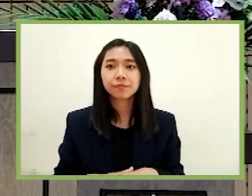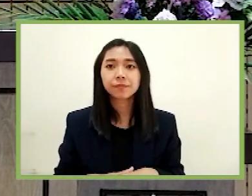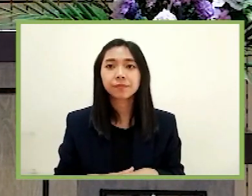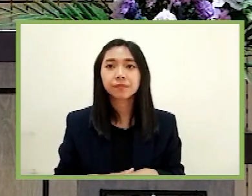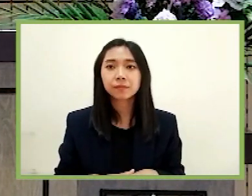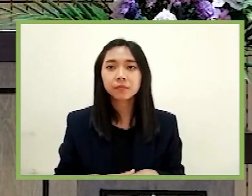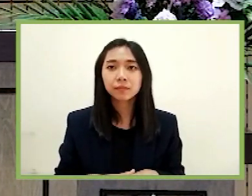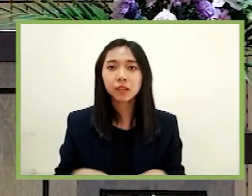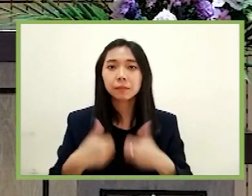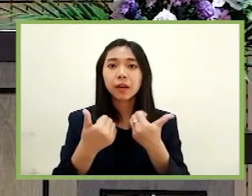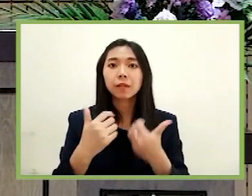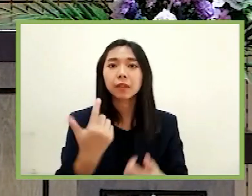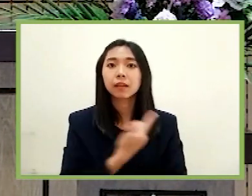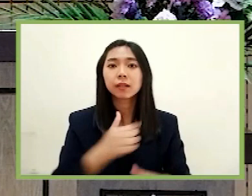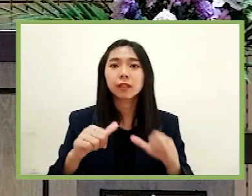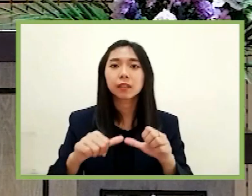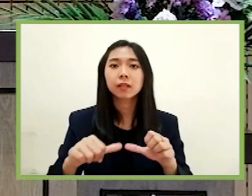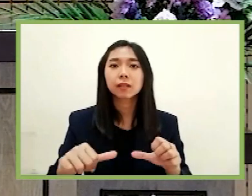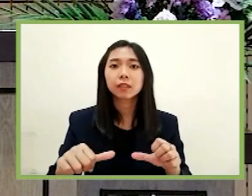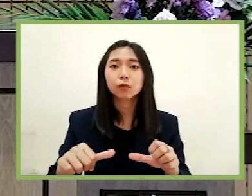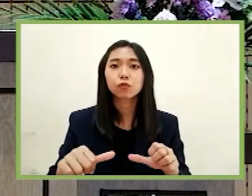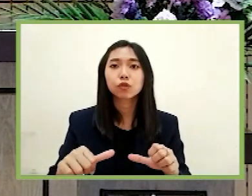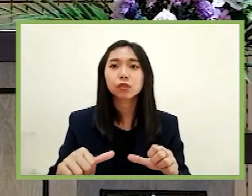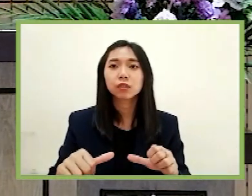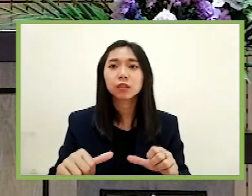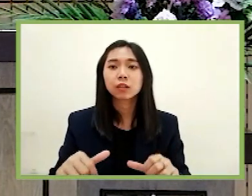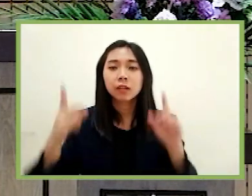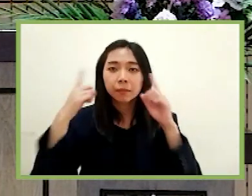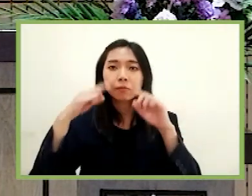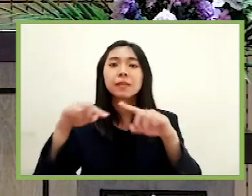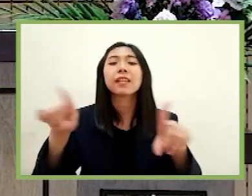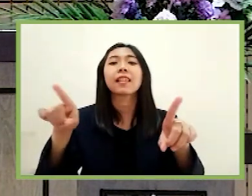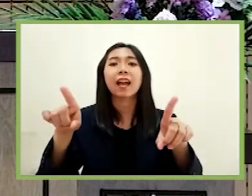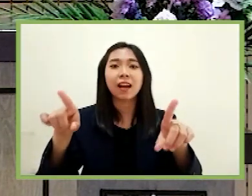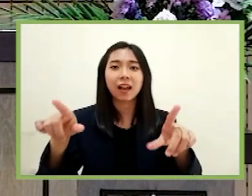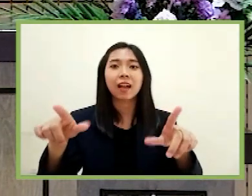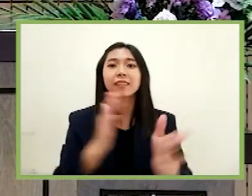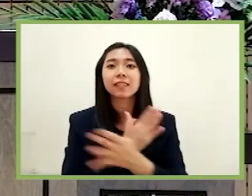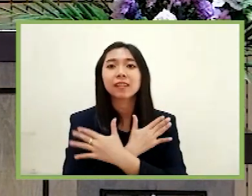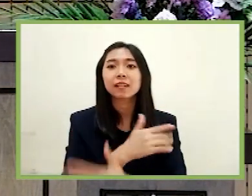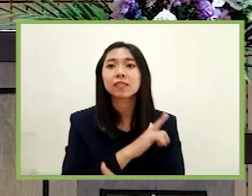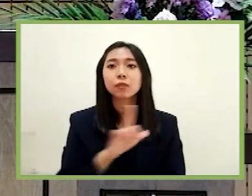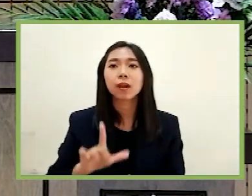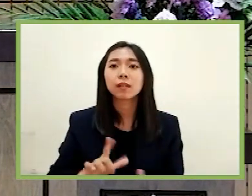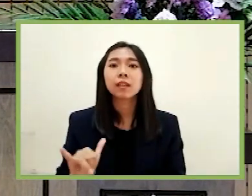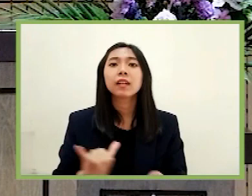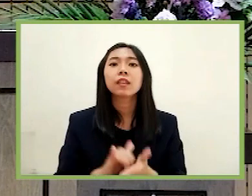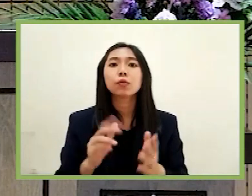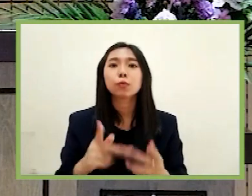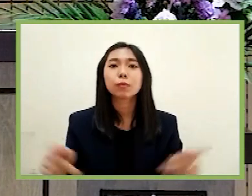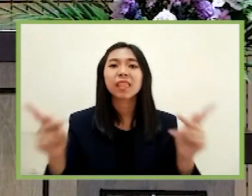bagaimana kita terus menghidupi itu dan menghadirkan di masa kita hidup sekarang ini inilah yang